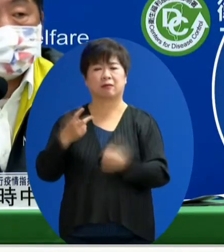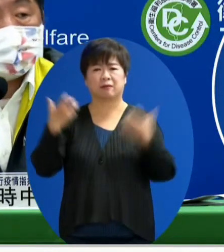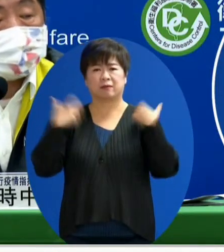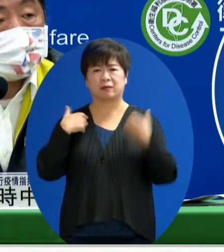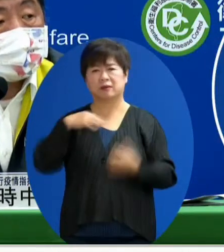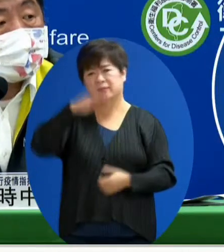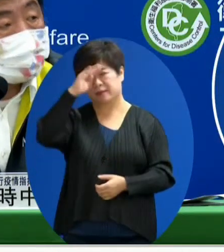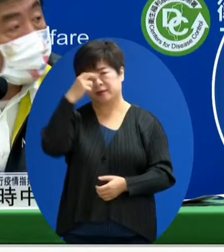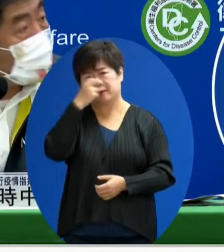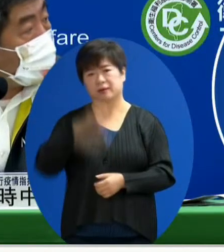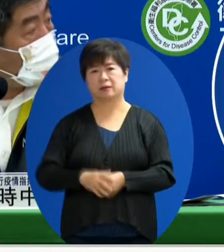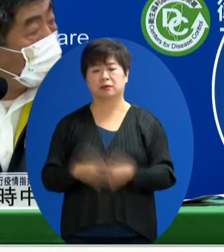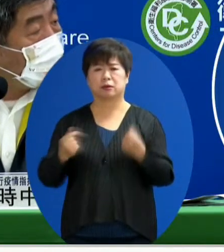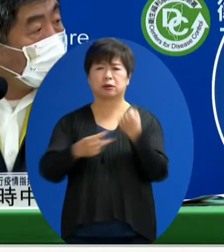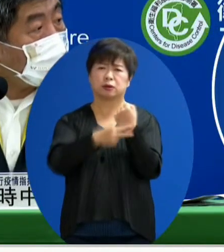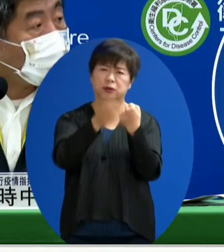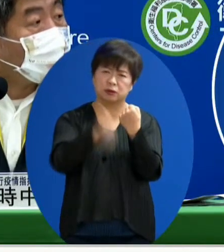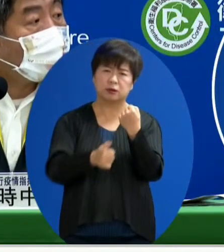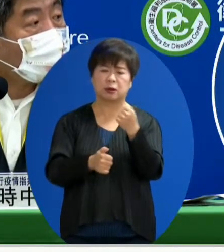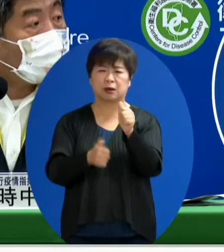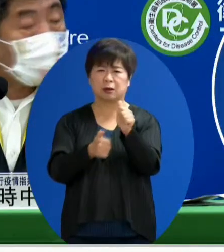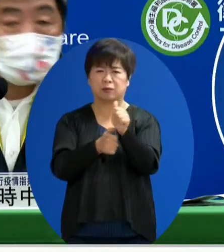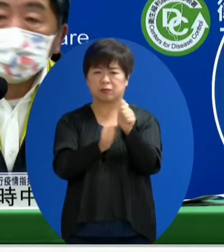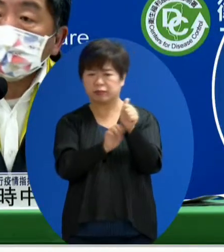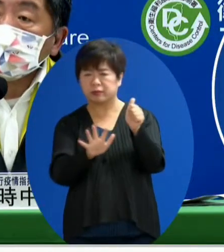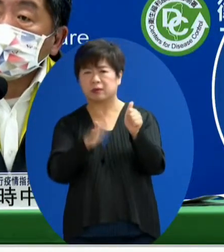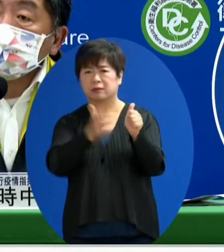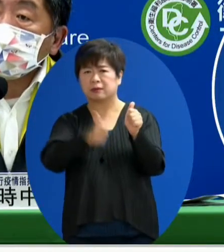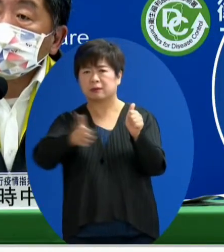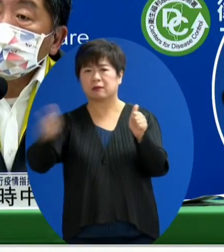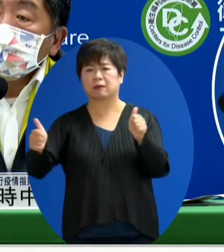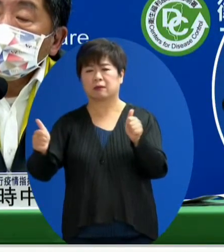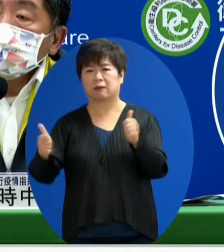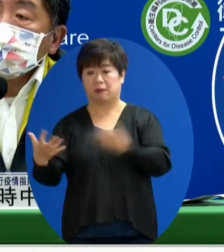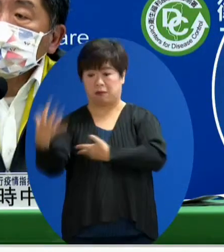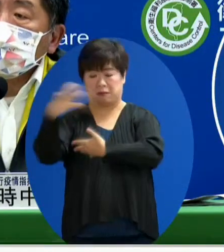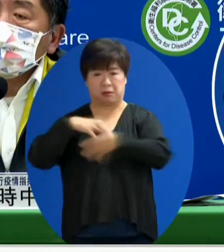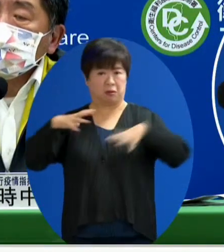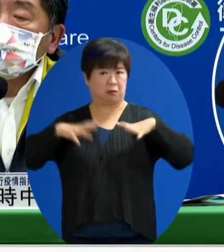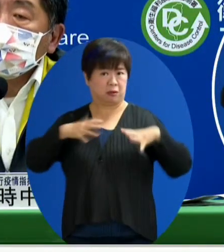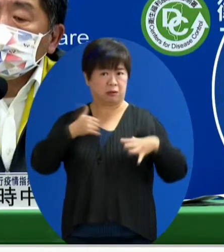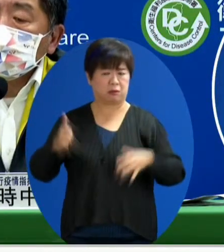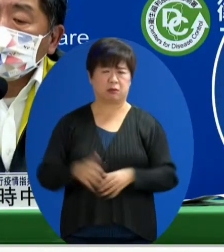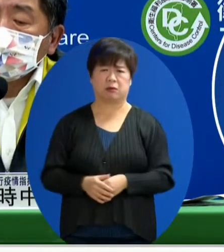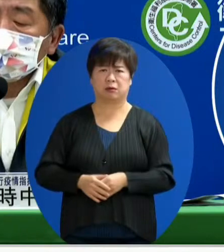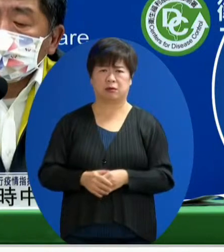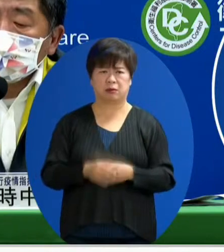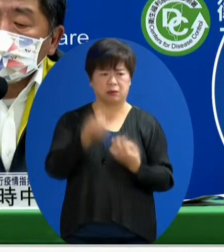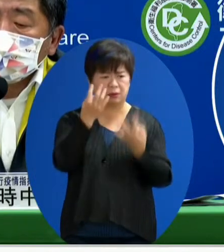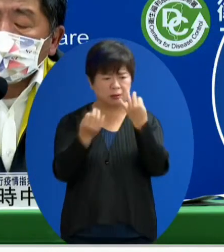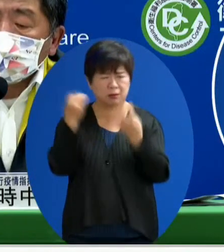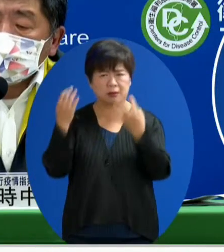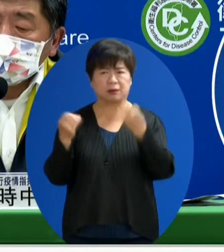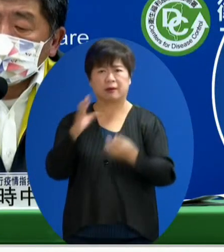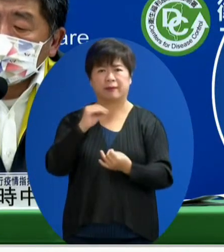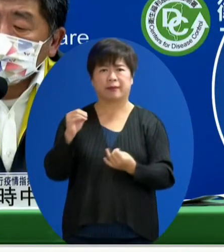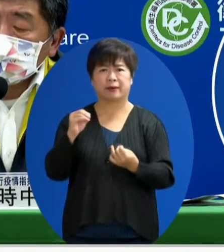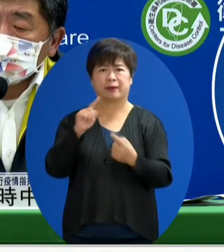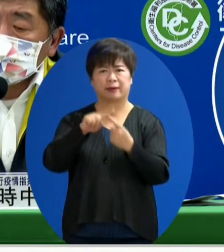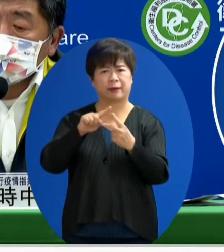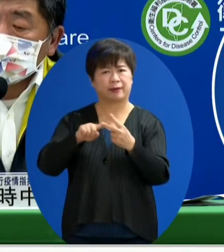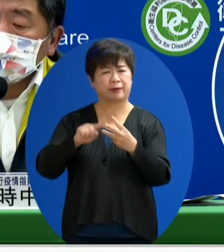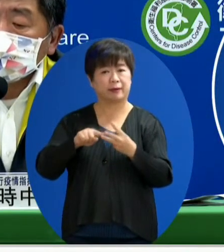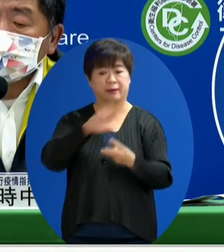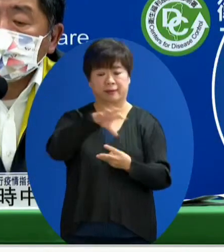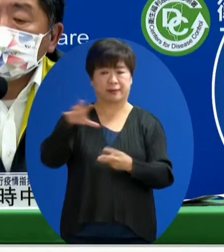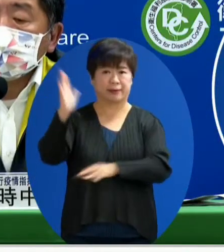疫啊，比如说李林长这些人，也就放在官员的里面。所以呢，总数大概要把这三个把它哈，如果